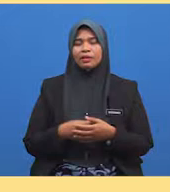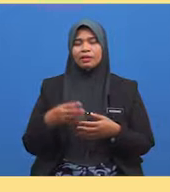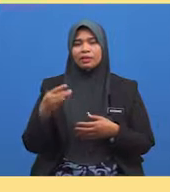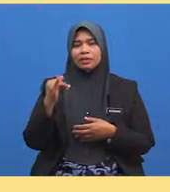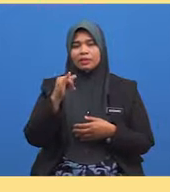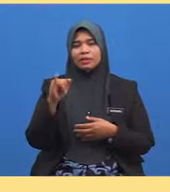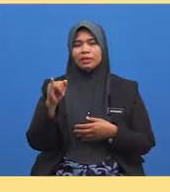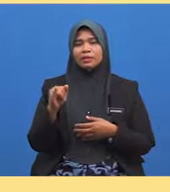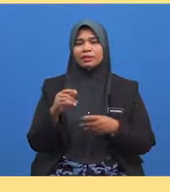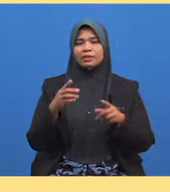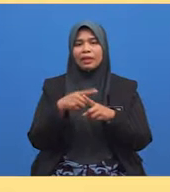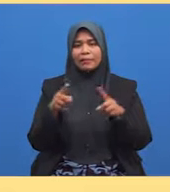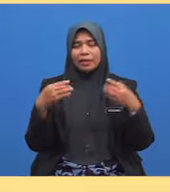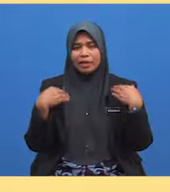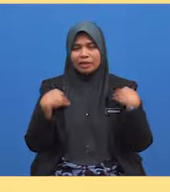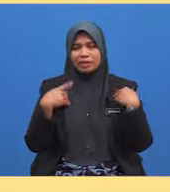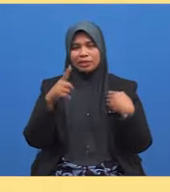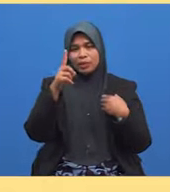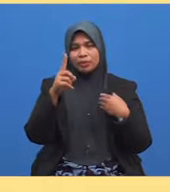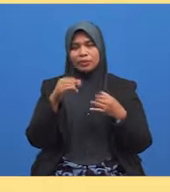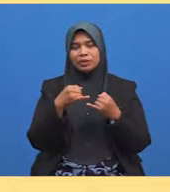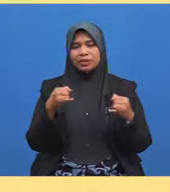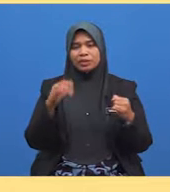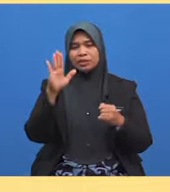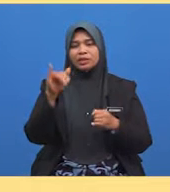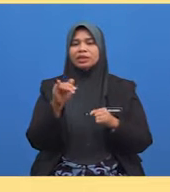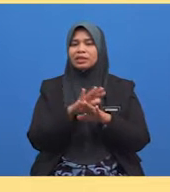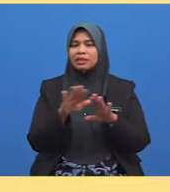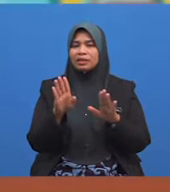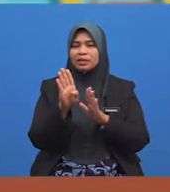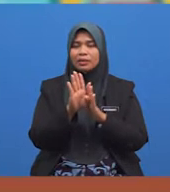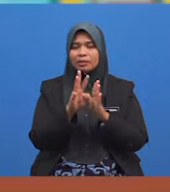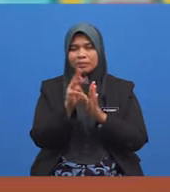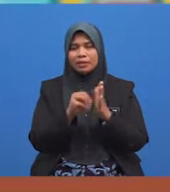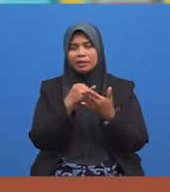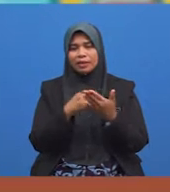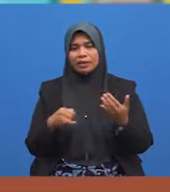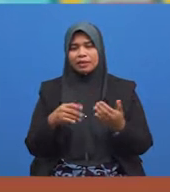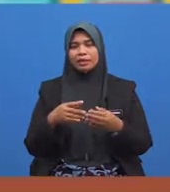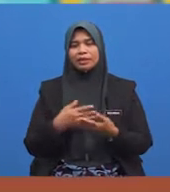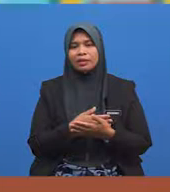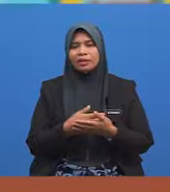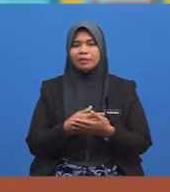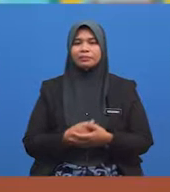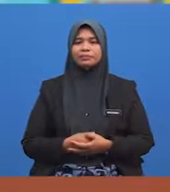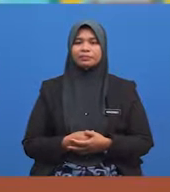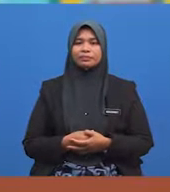Haiwan platipus bertelur seperti kumpulan haiwan yang lain. Bolehkah murid-murid?